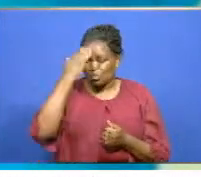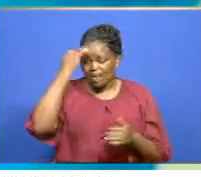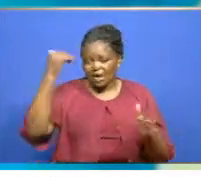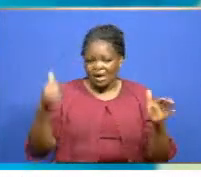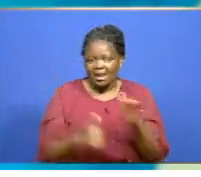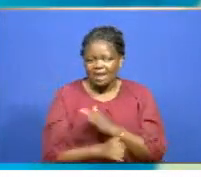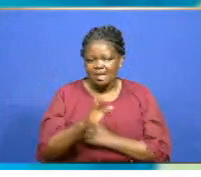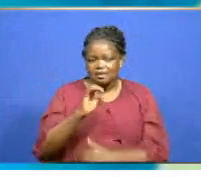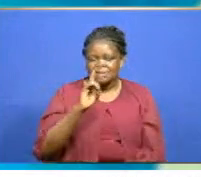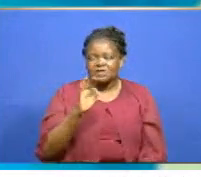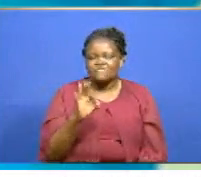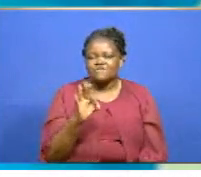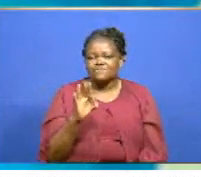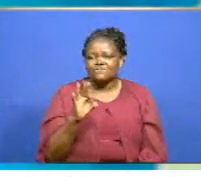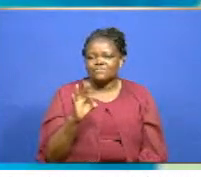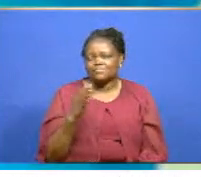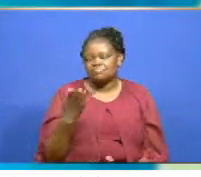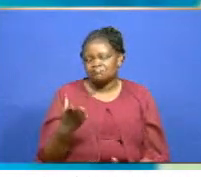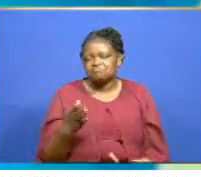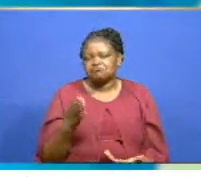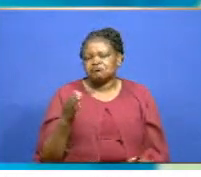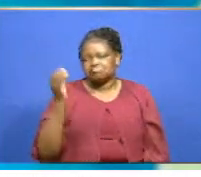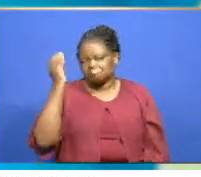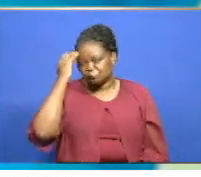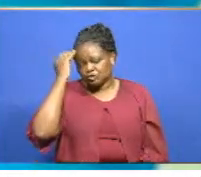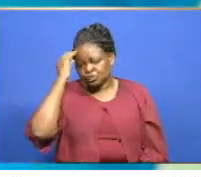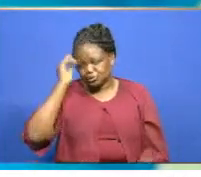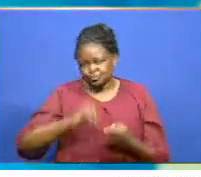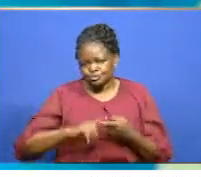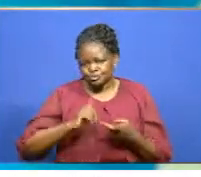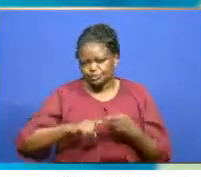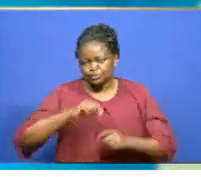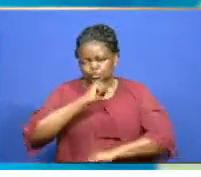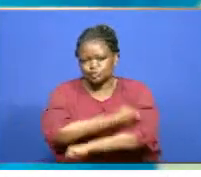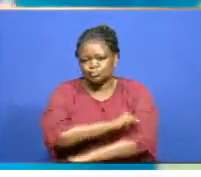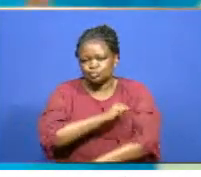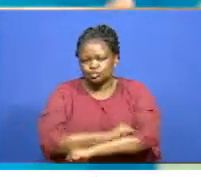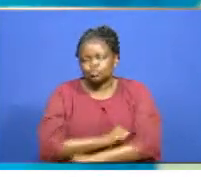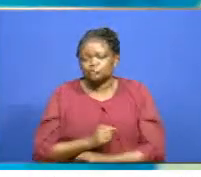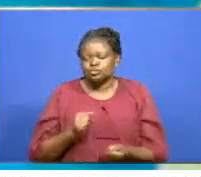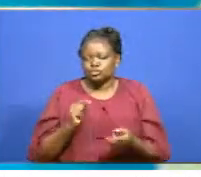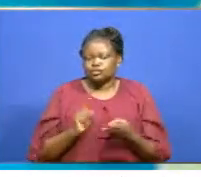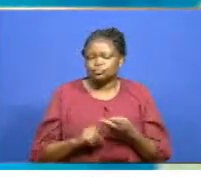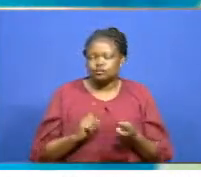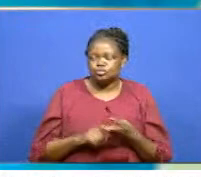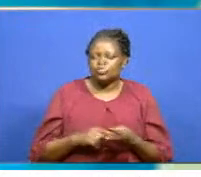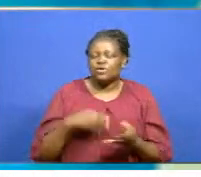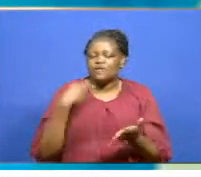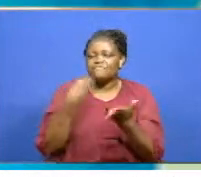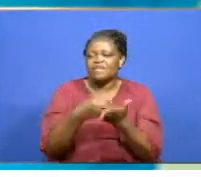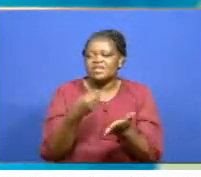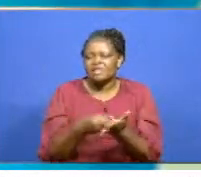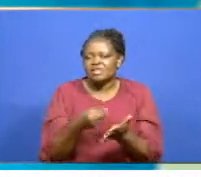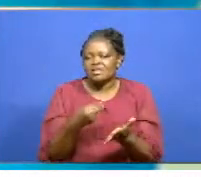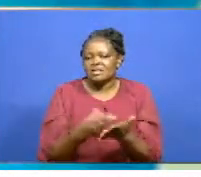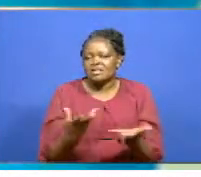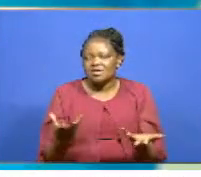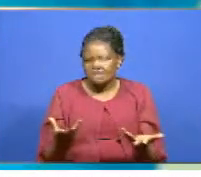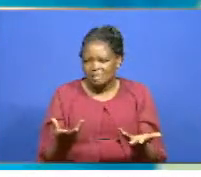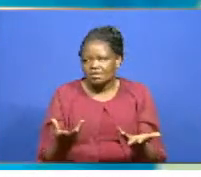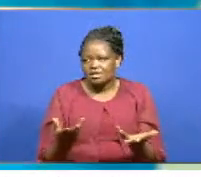CDF inashughulikia mambo ya masomo, mambo ya shule, mambo za karo, hizi mambo za make sure kwamba mambo